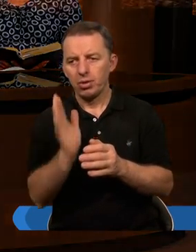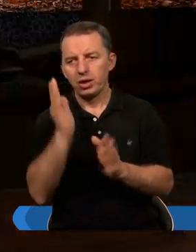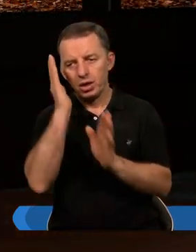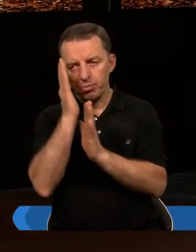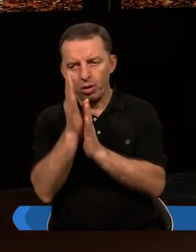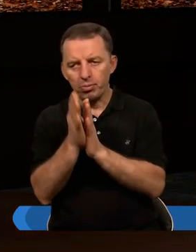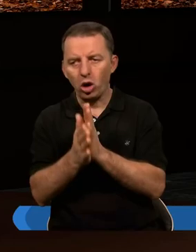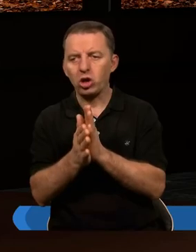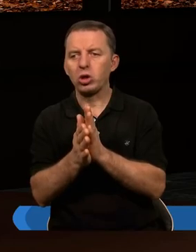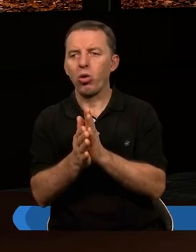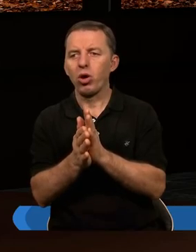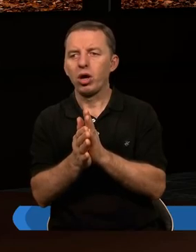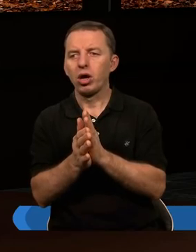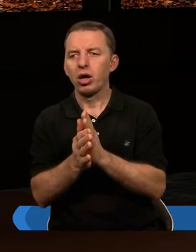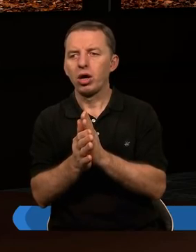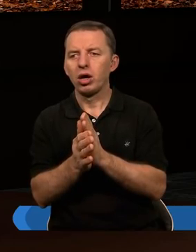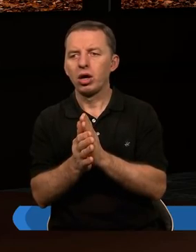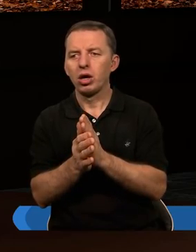prostu